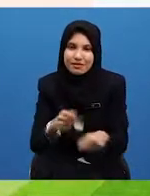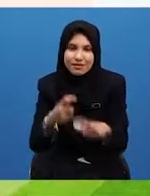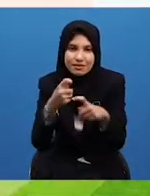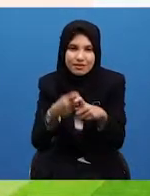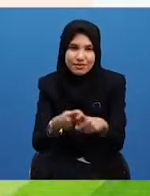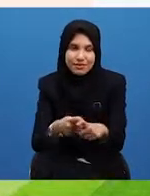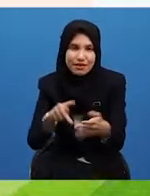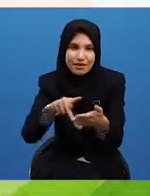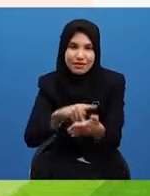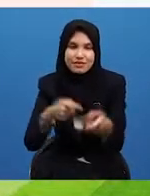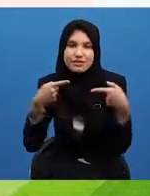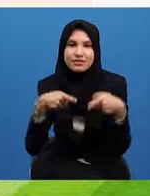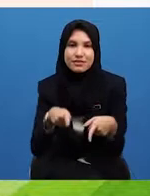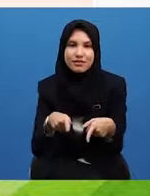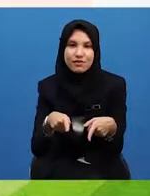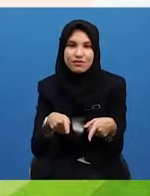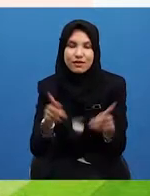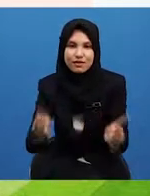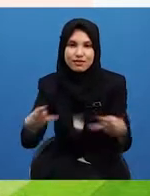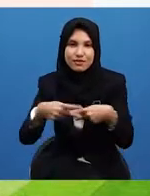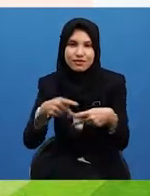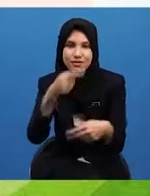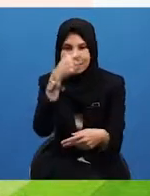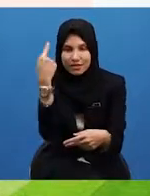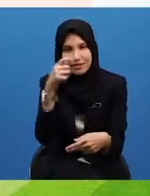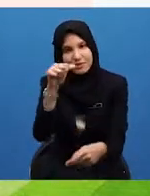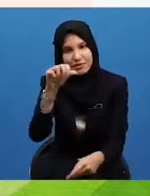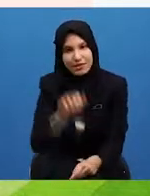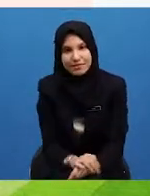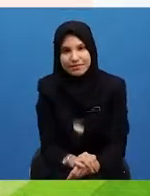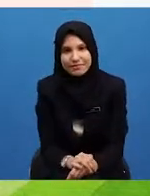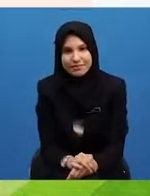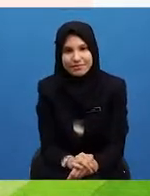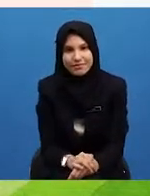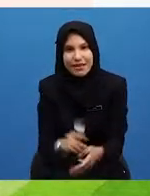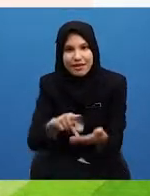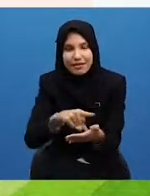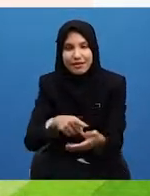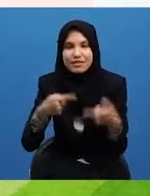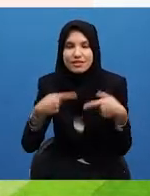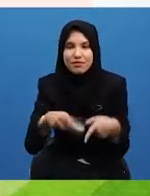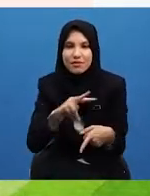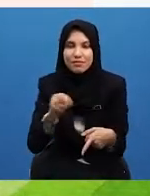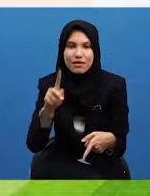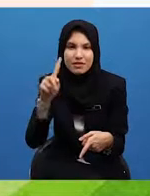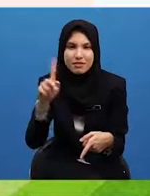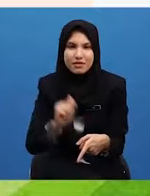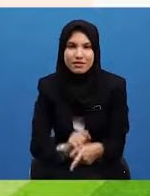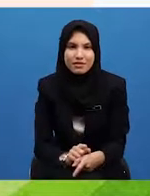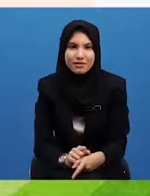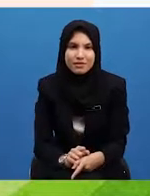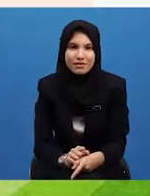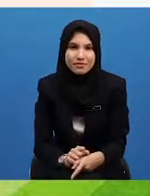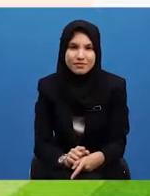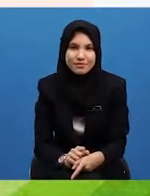tentulah card jawaban kotak hitam ih kak jawaban yang manakah